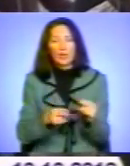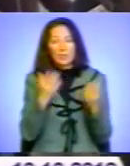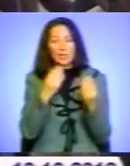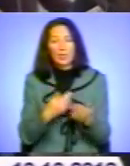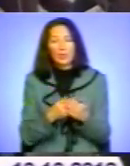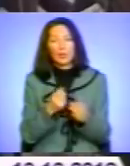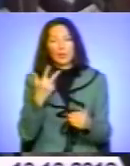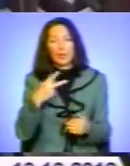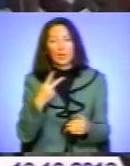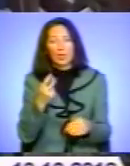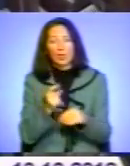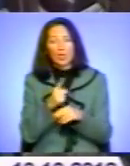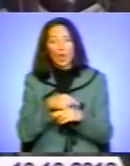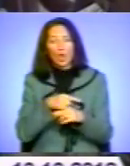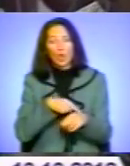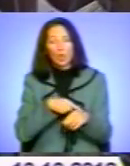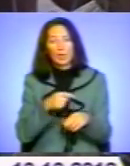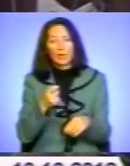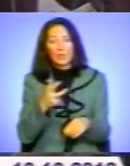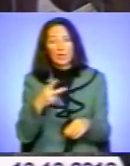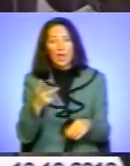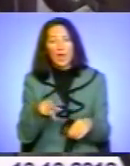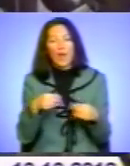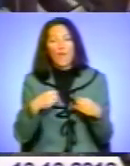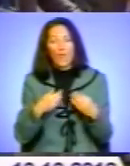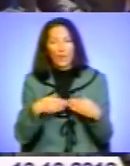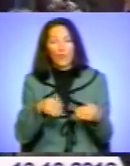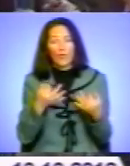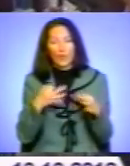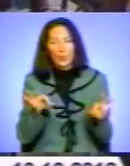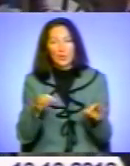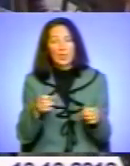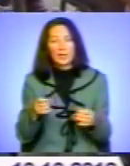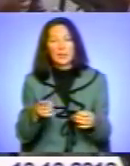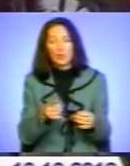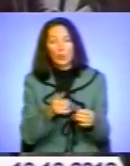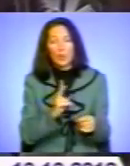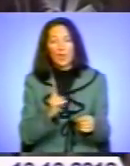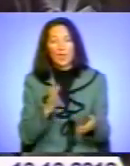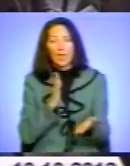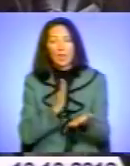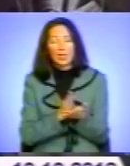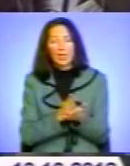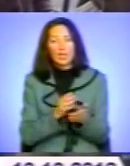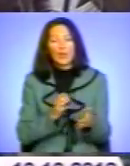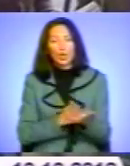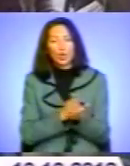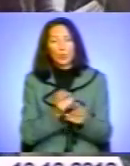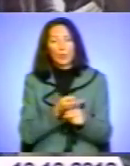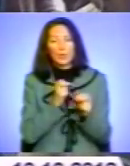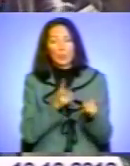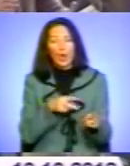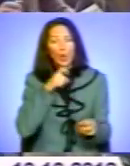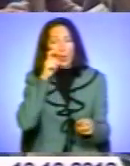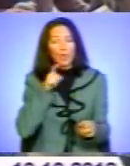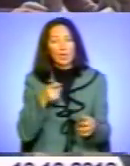їх випустили з автомобіля, який належав, там, можливо, Службі безпеки України, затриманих, їх випустили, і ми не